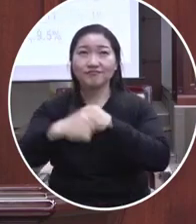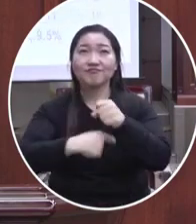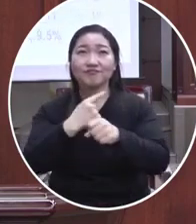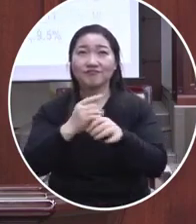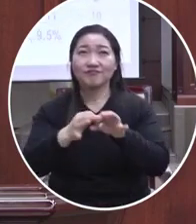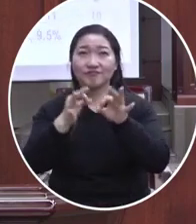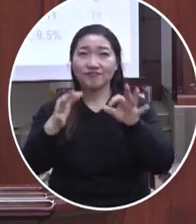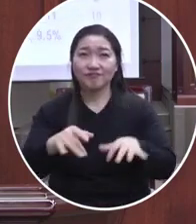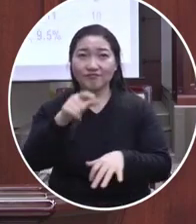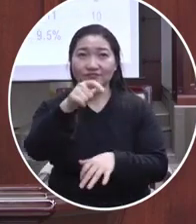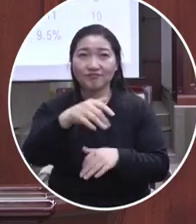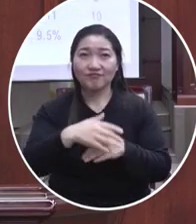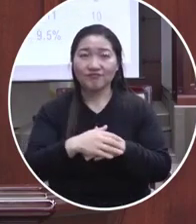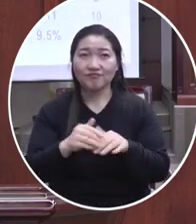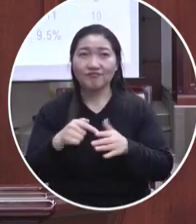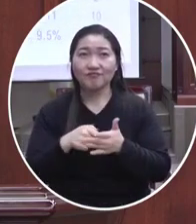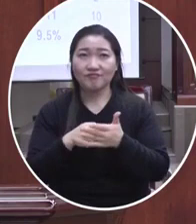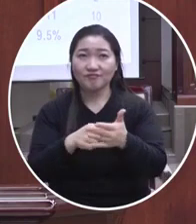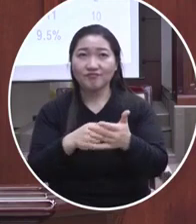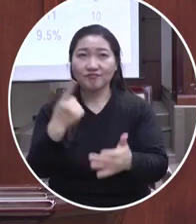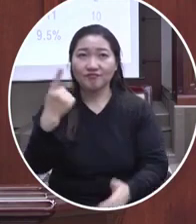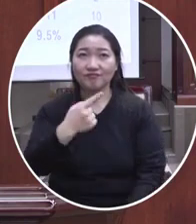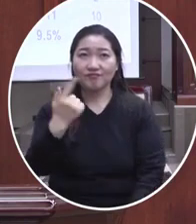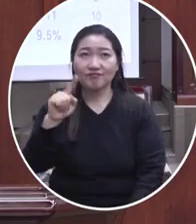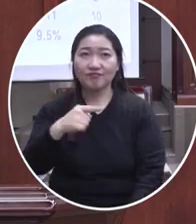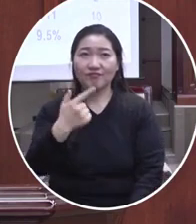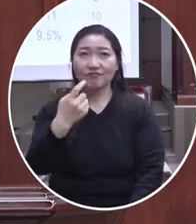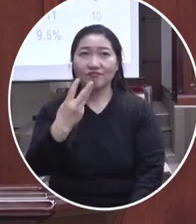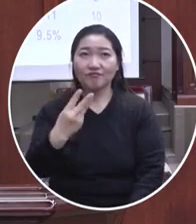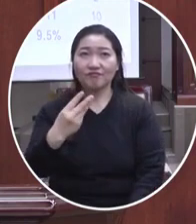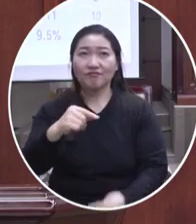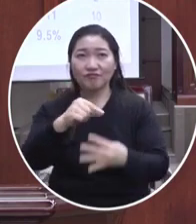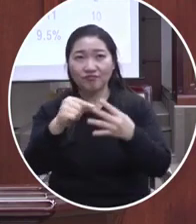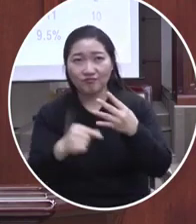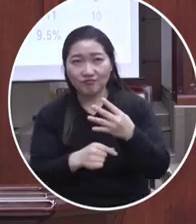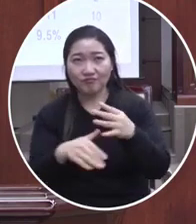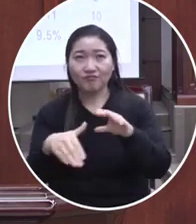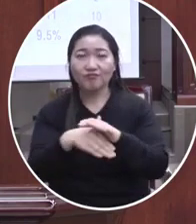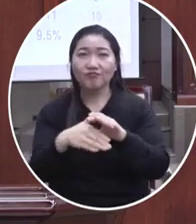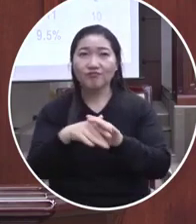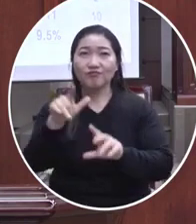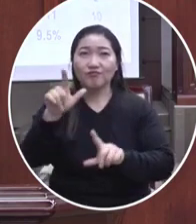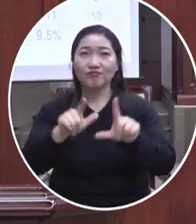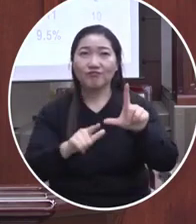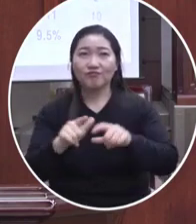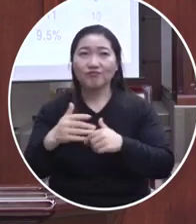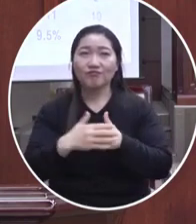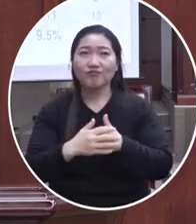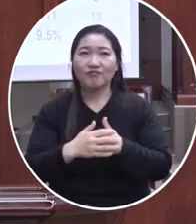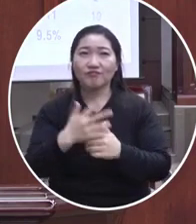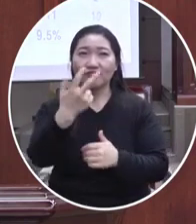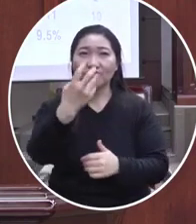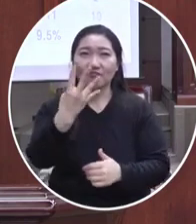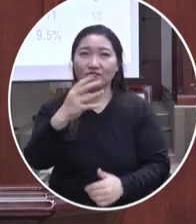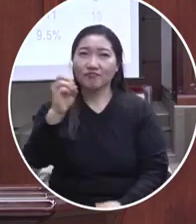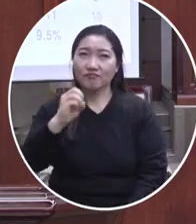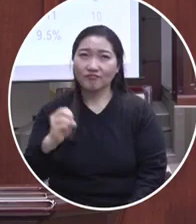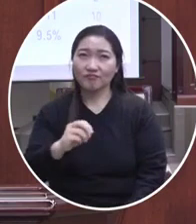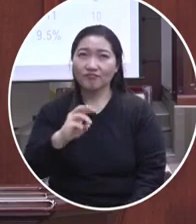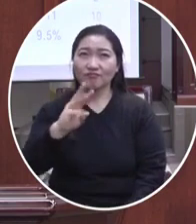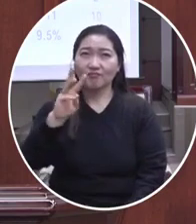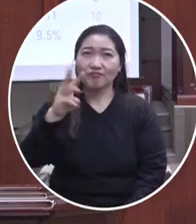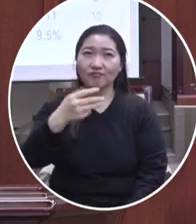2023년 한 해 동안 청춘 카페에서 진행된 1163회 프로그램 중 문화 공연은